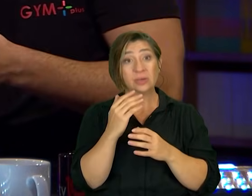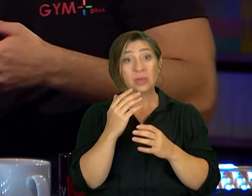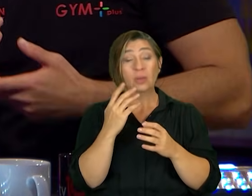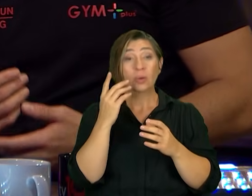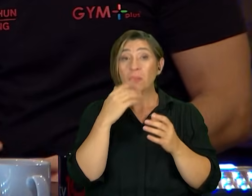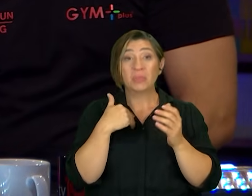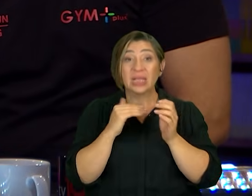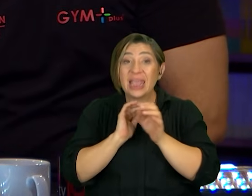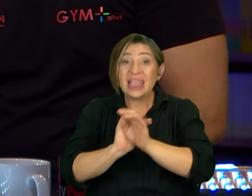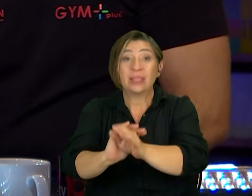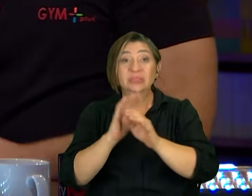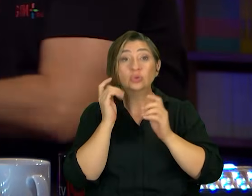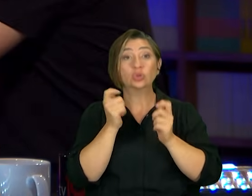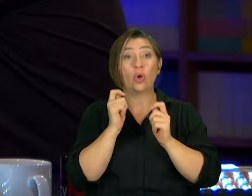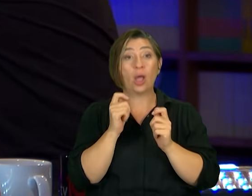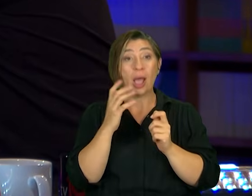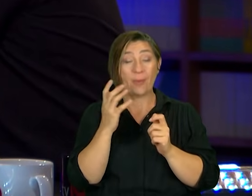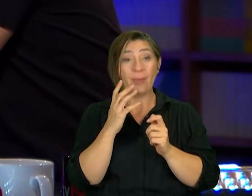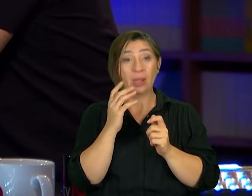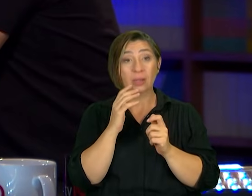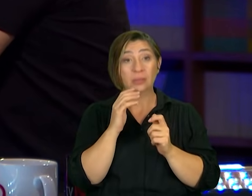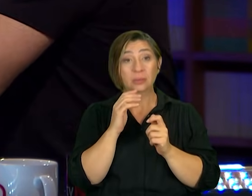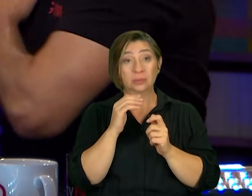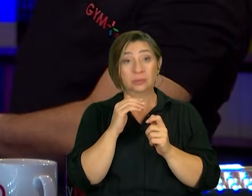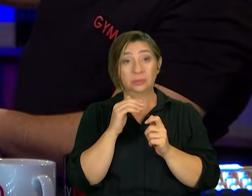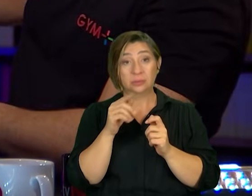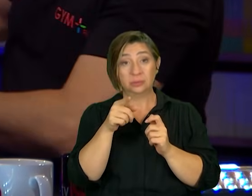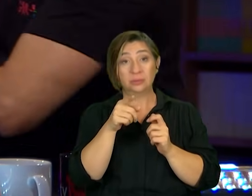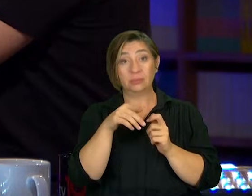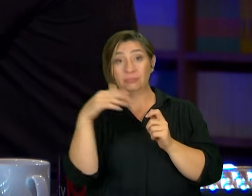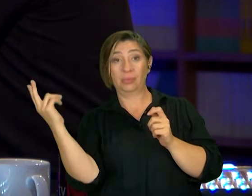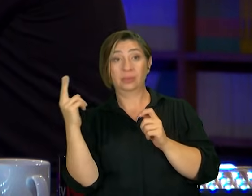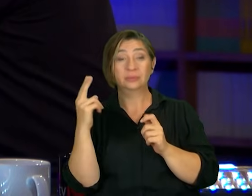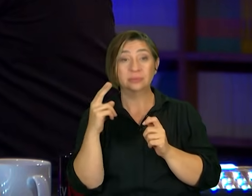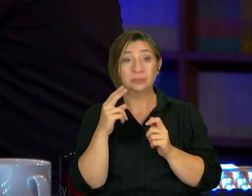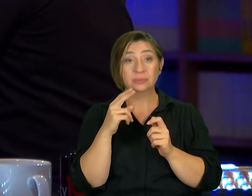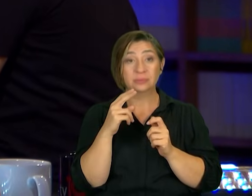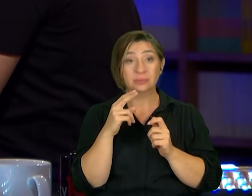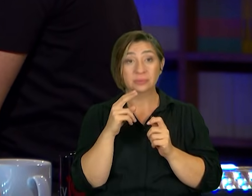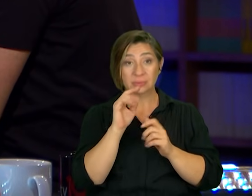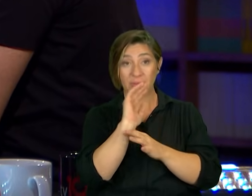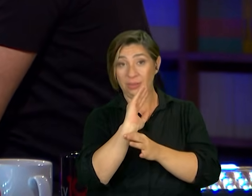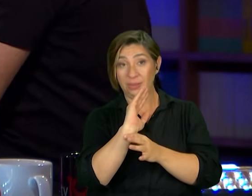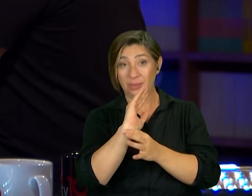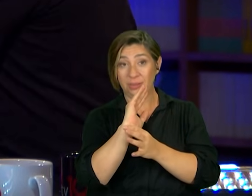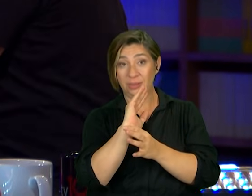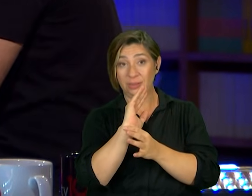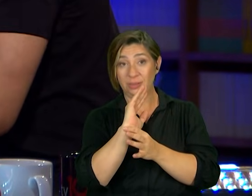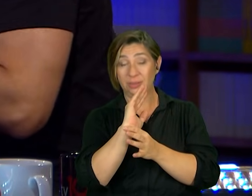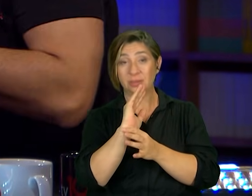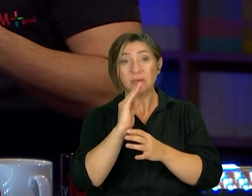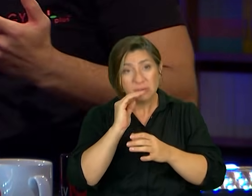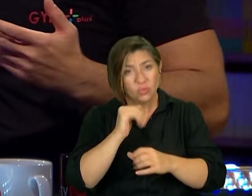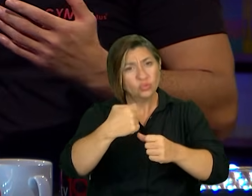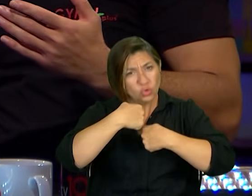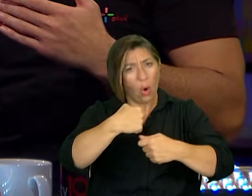baskı verdiğim için beni itmesi çok zor. Evet. Ama böyle bu şekilde itmiş olsam dengemi bozabilir. Evet. Bakın şimdi devam ettiği